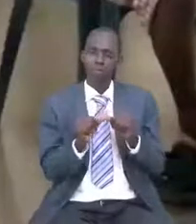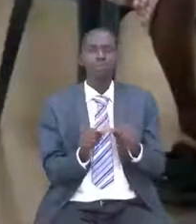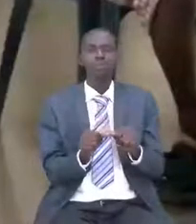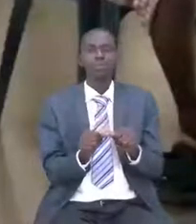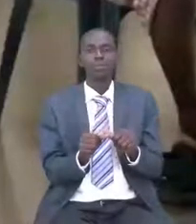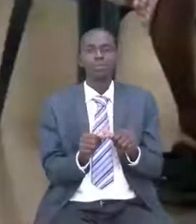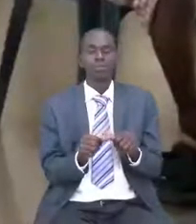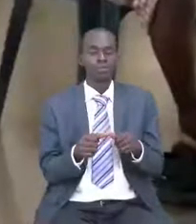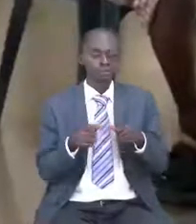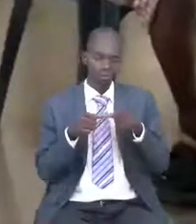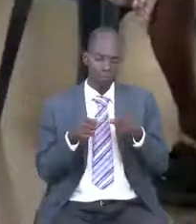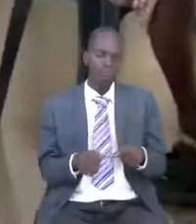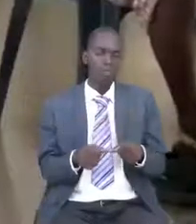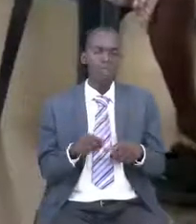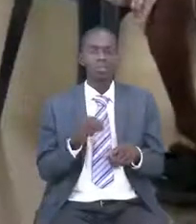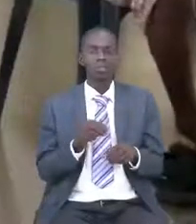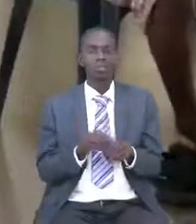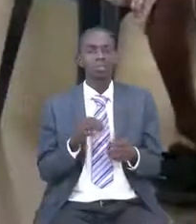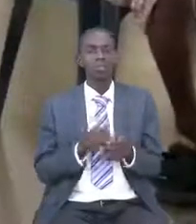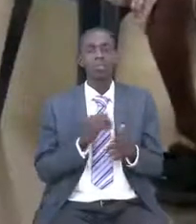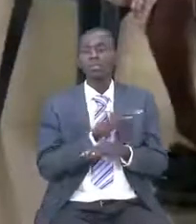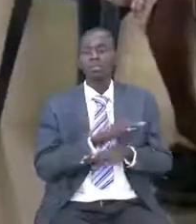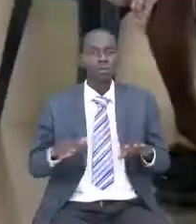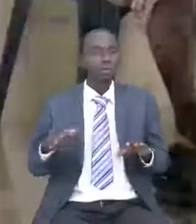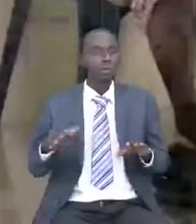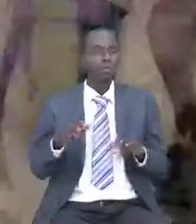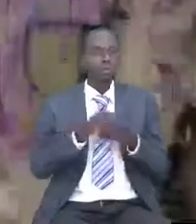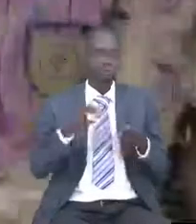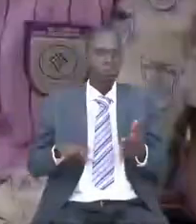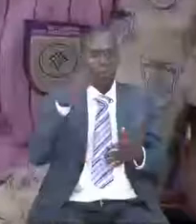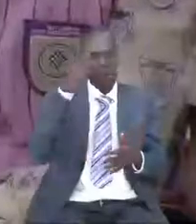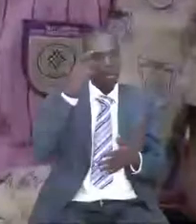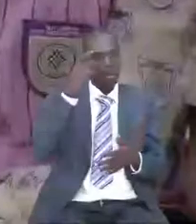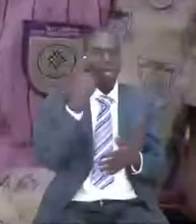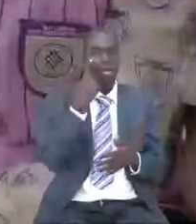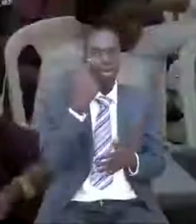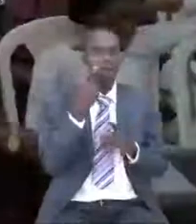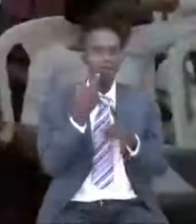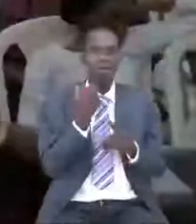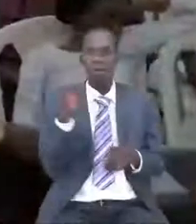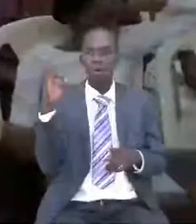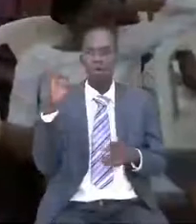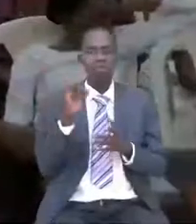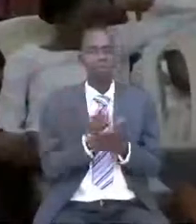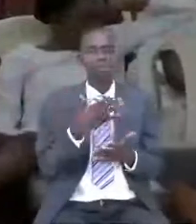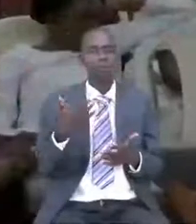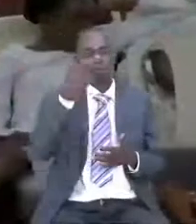continue, attache-toi à la chose. Ne détourne pas ta pensée, ton esprit de cette chose.